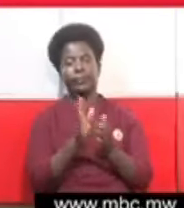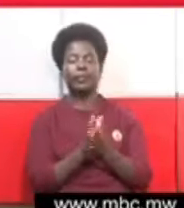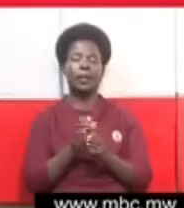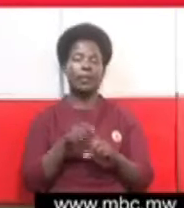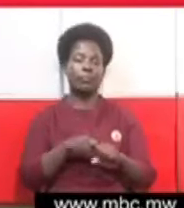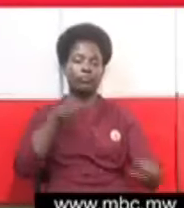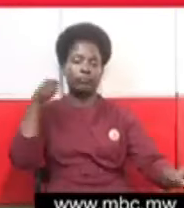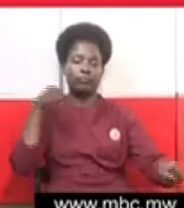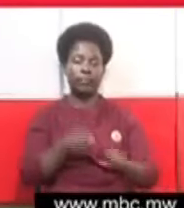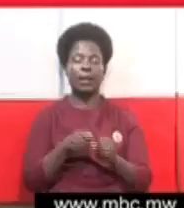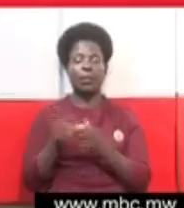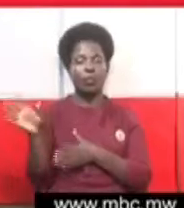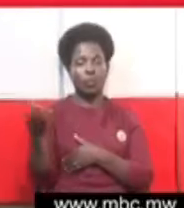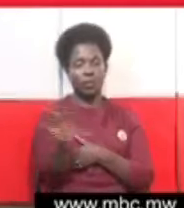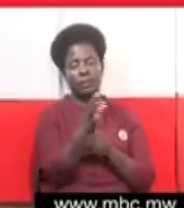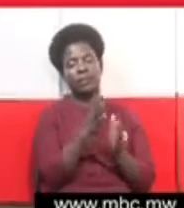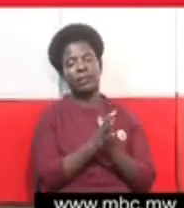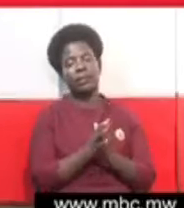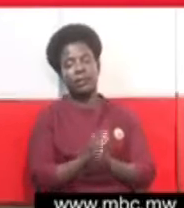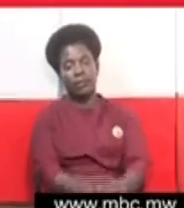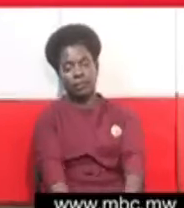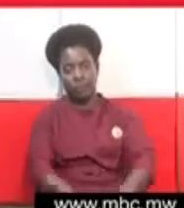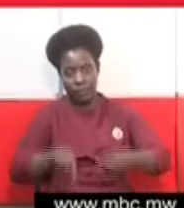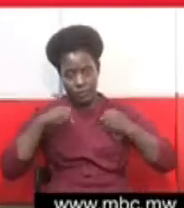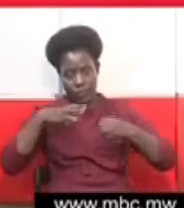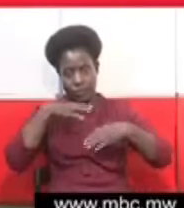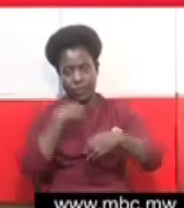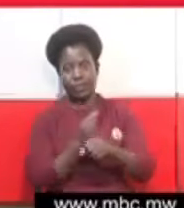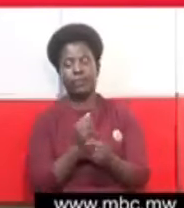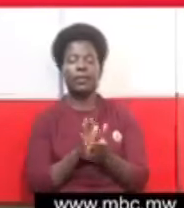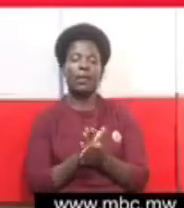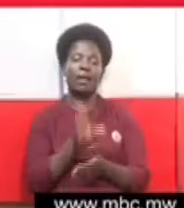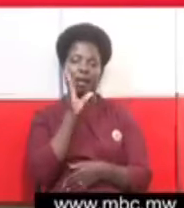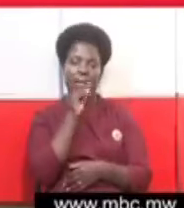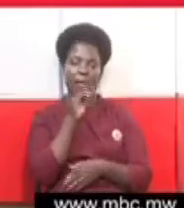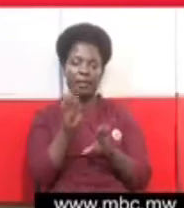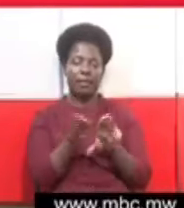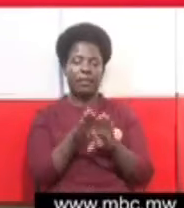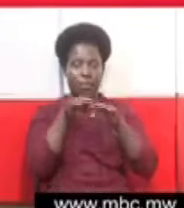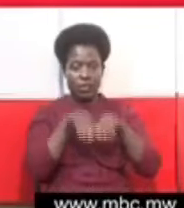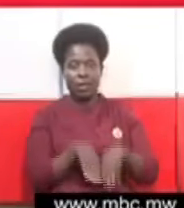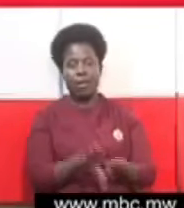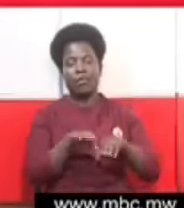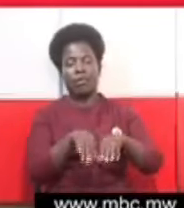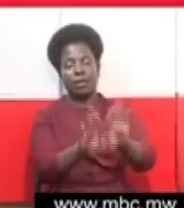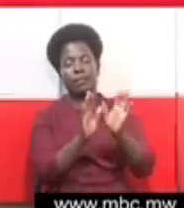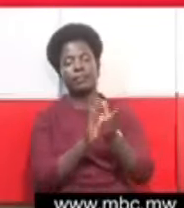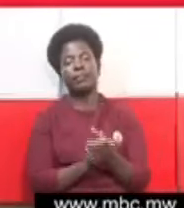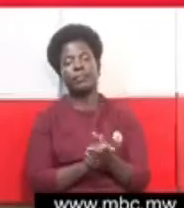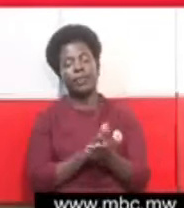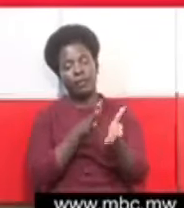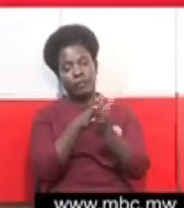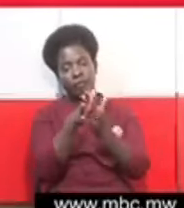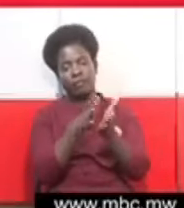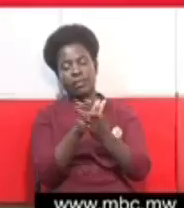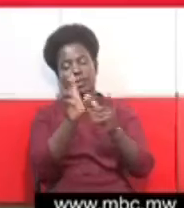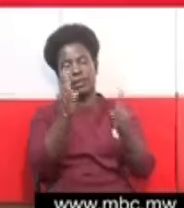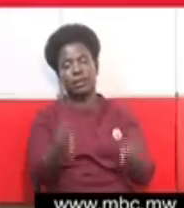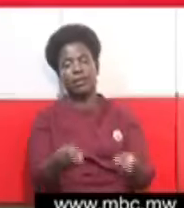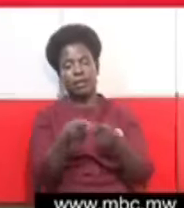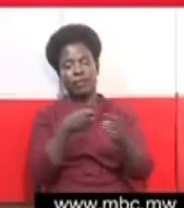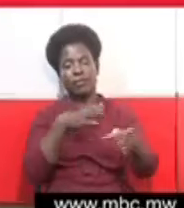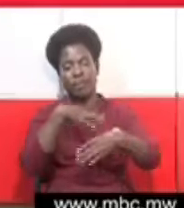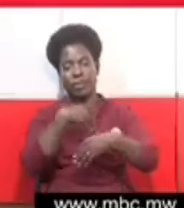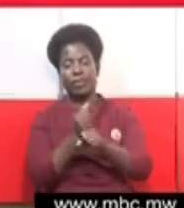madzi. Mkulu wa bungweli a Francis Montali amayankhula izi ku Karonga pomwe amafotokozera nthumwi zochokera